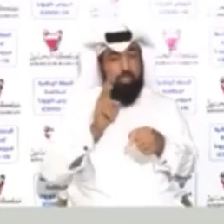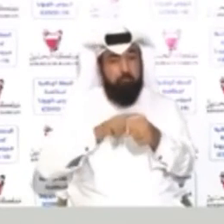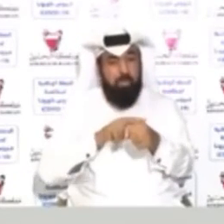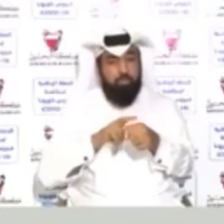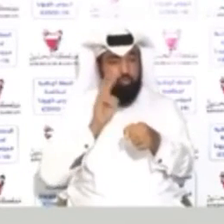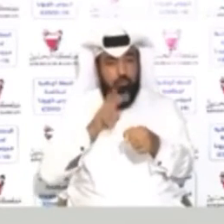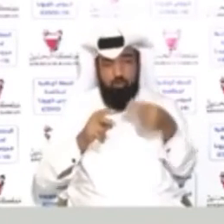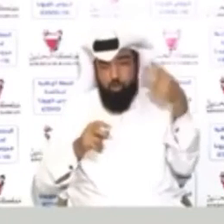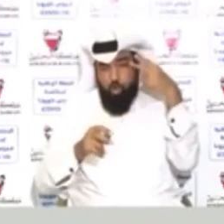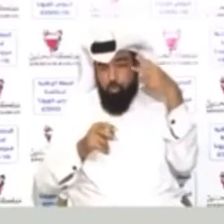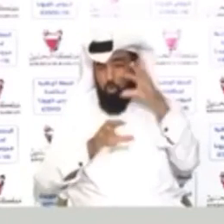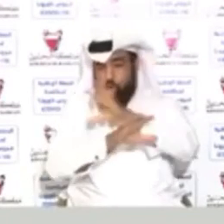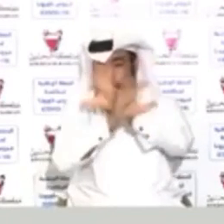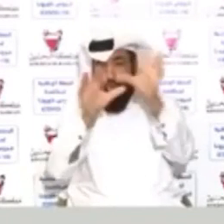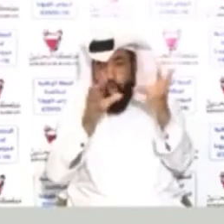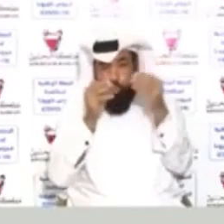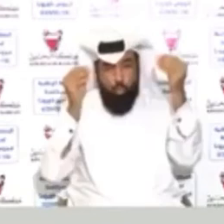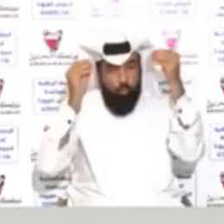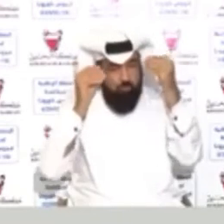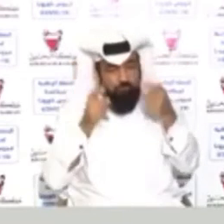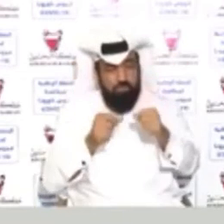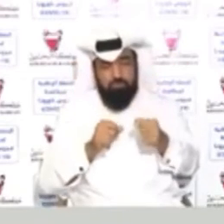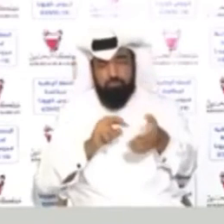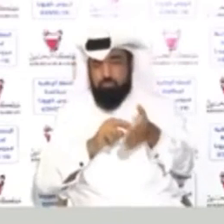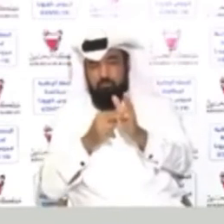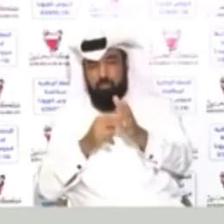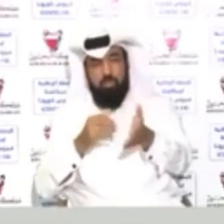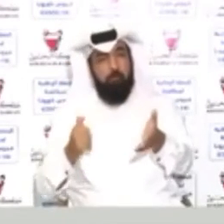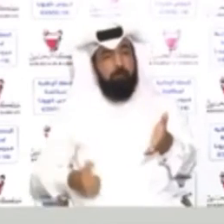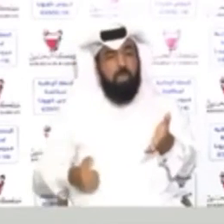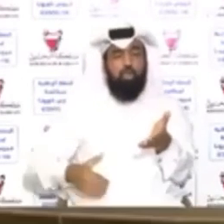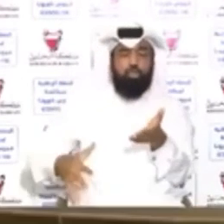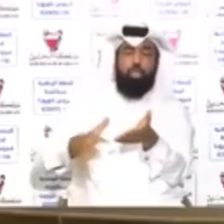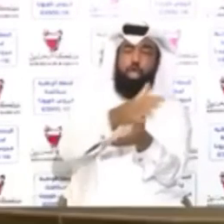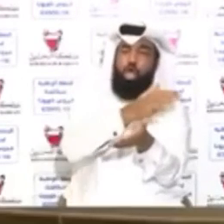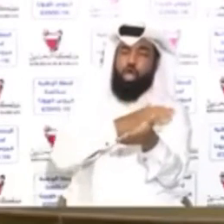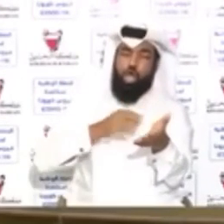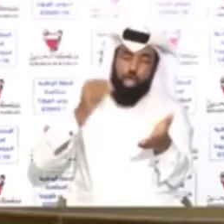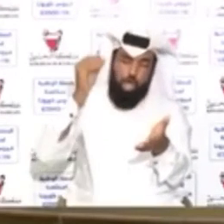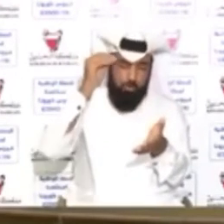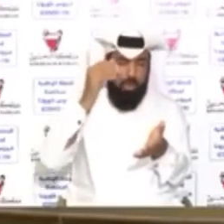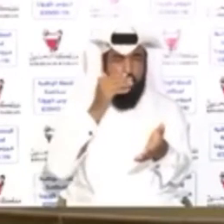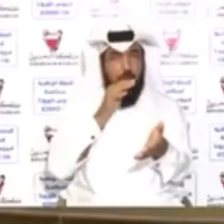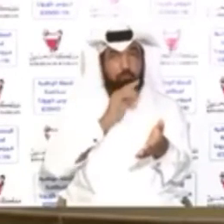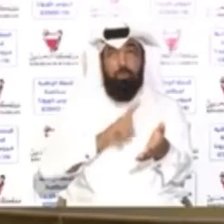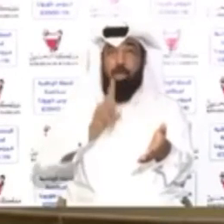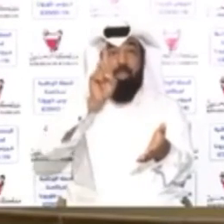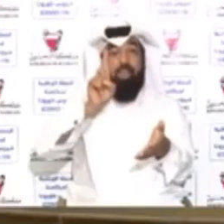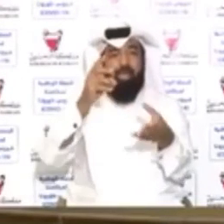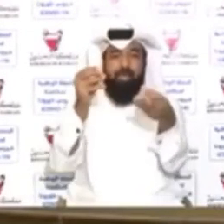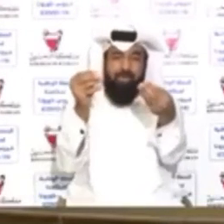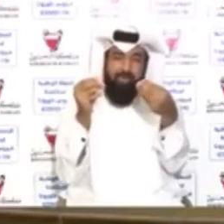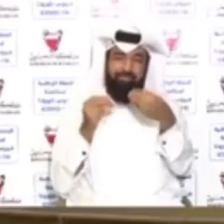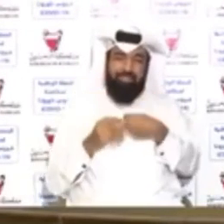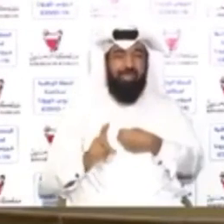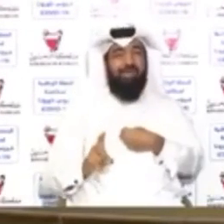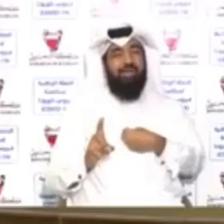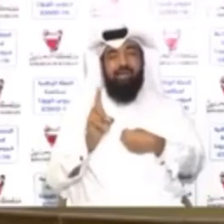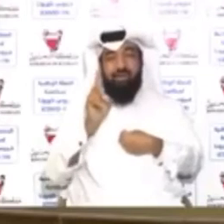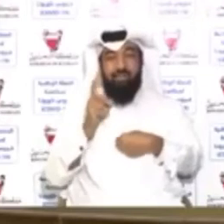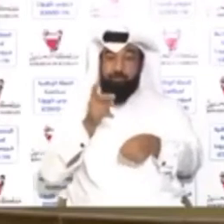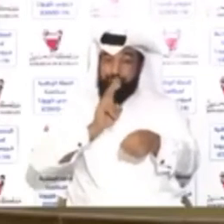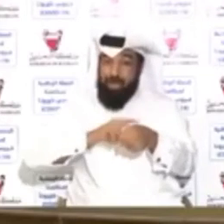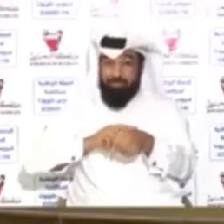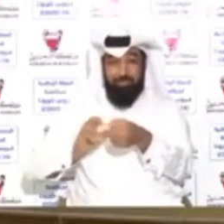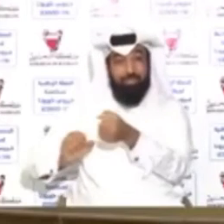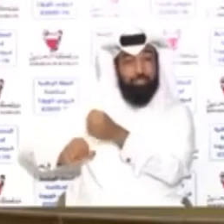العلمية، يعني بيكون شامل لمملكة البحرين، والحمد لله يعني هذه نعمة الله تفضل فيها علينا، وعلى يعني إن الله أعطانا قيادة